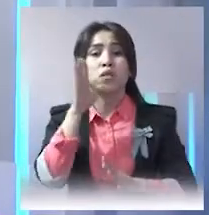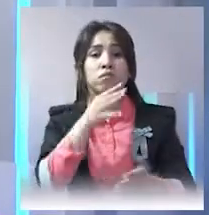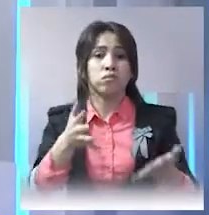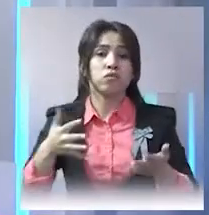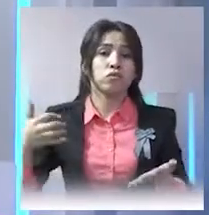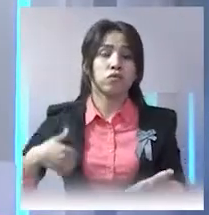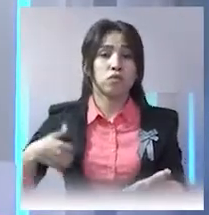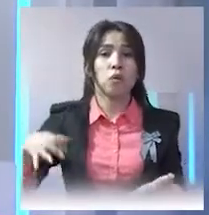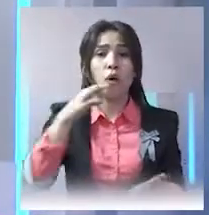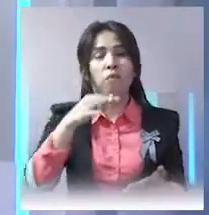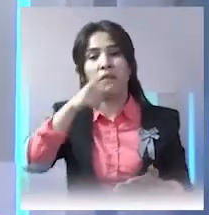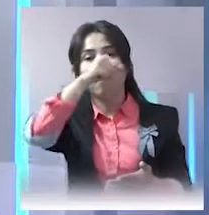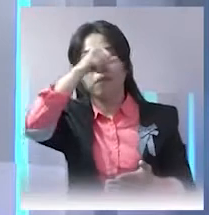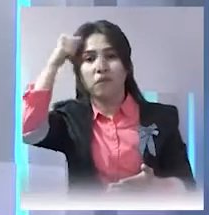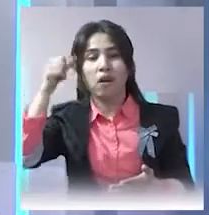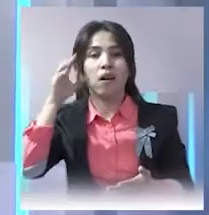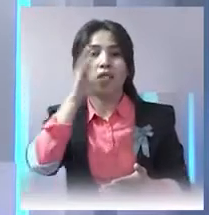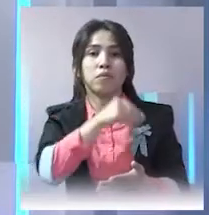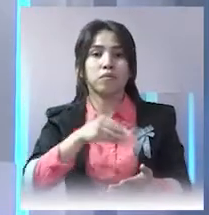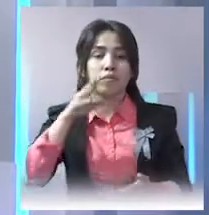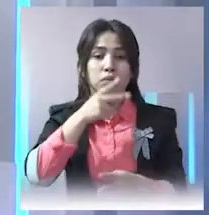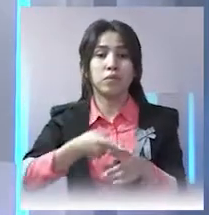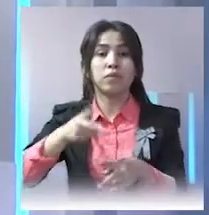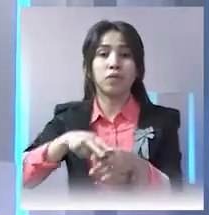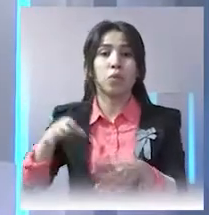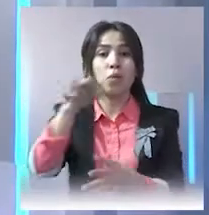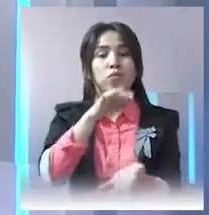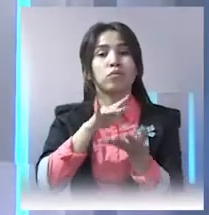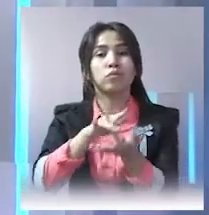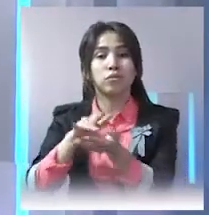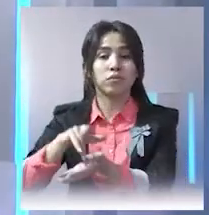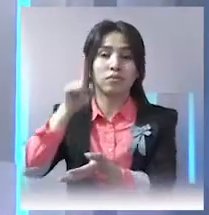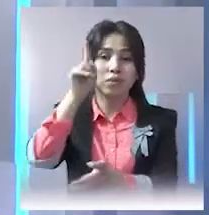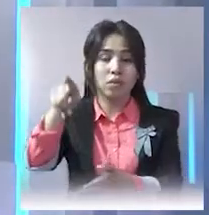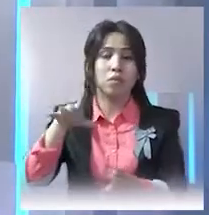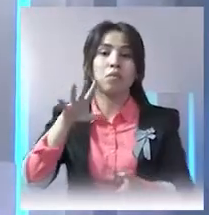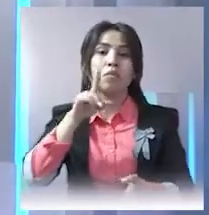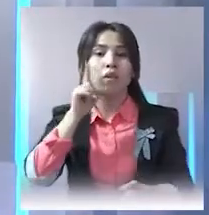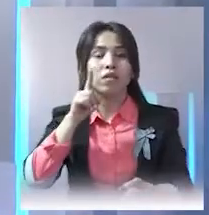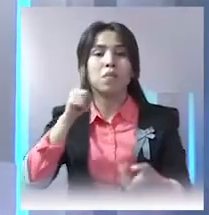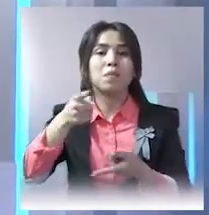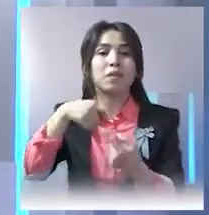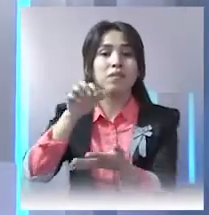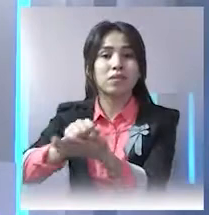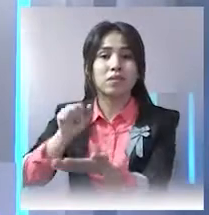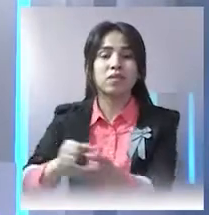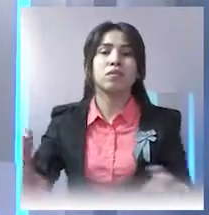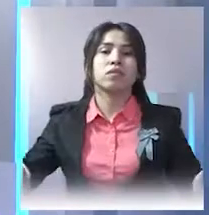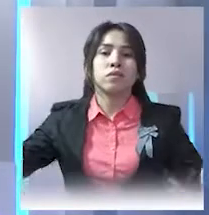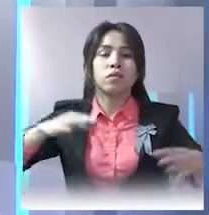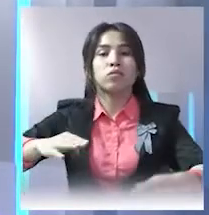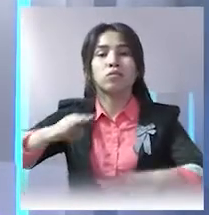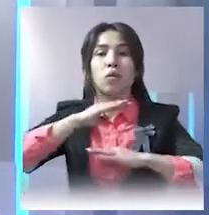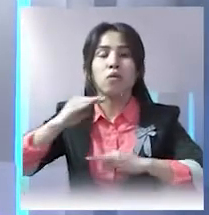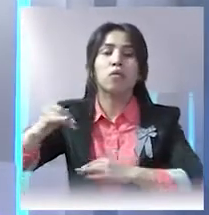тәрбиесіне айрықша көңіл бөлетін ұлттың ұстаздары бүгін Тараз төрінде бас қосты. Мектепке дейінгі тәрбие мен оқытудың мазмұны